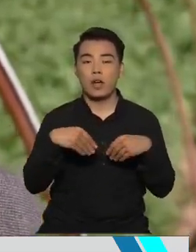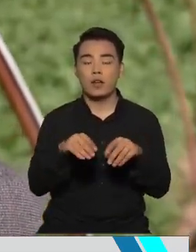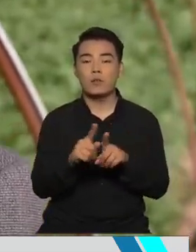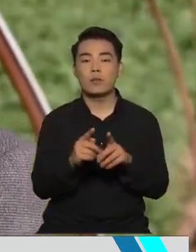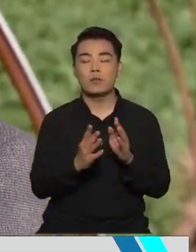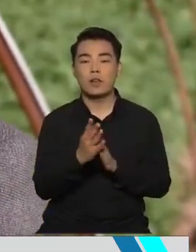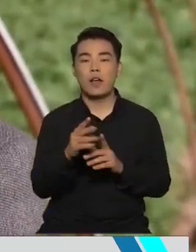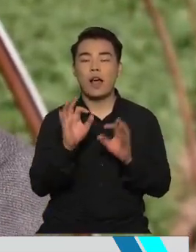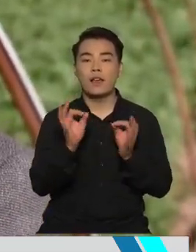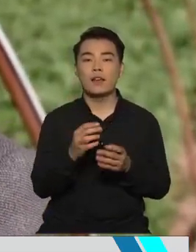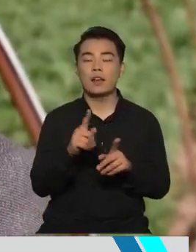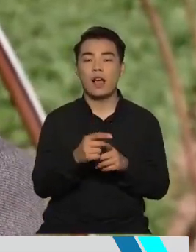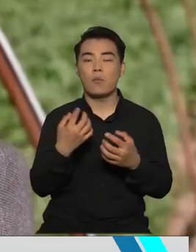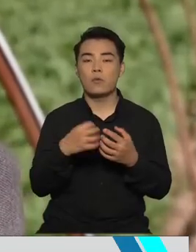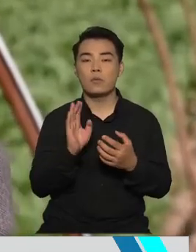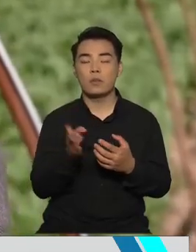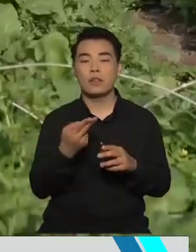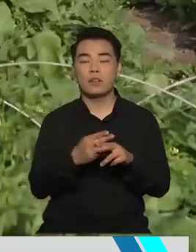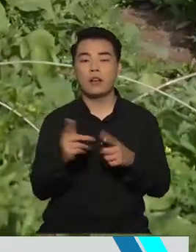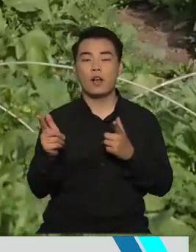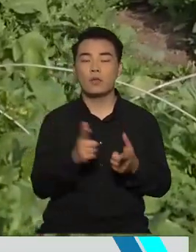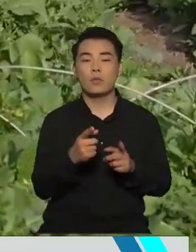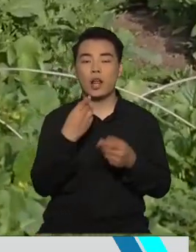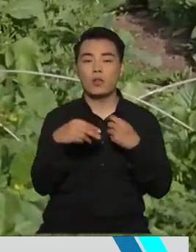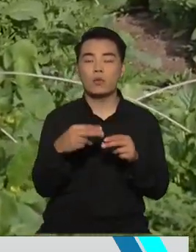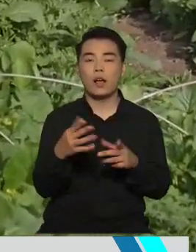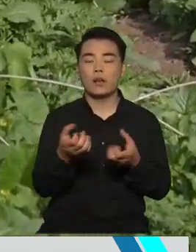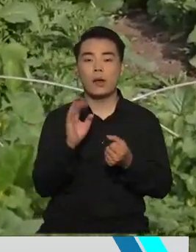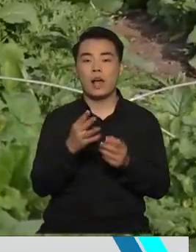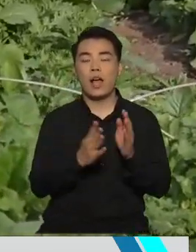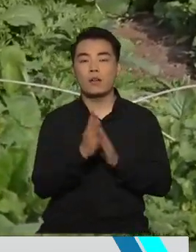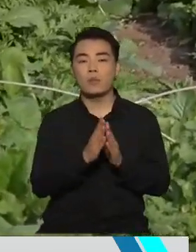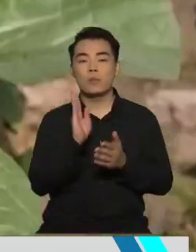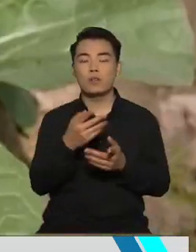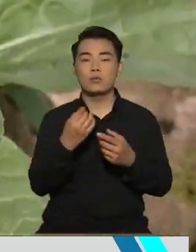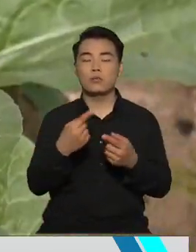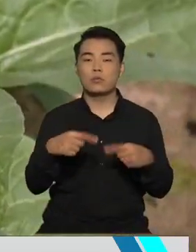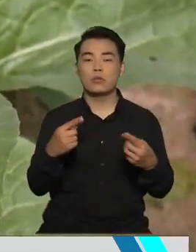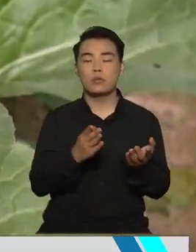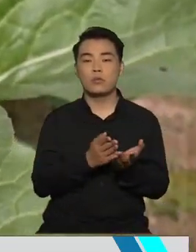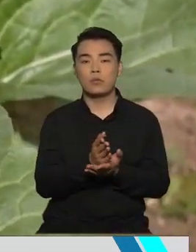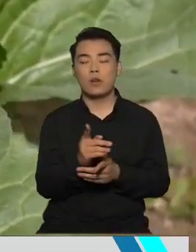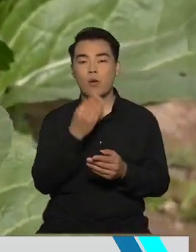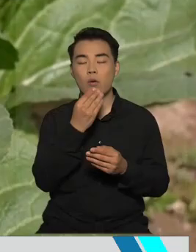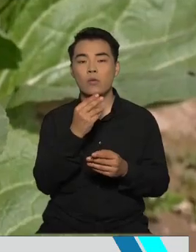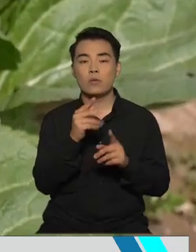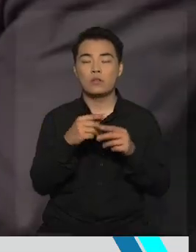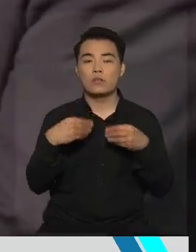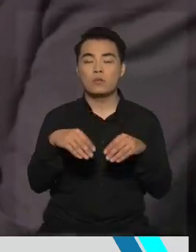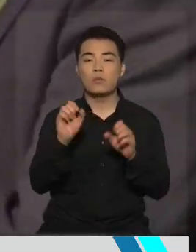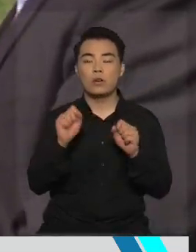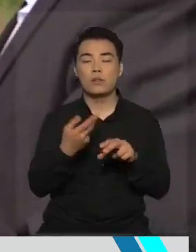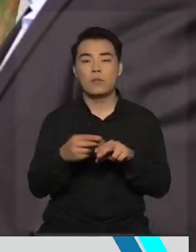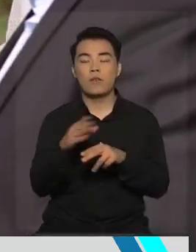осеннюю капусту. Так и получаем готовый продукт. Овощеводы говорят, что могут выращивать и другие виды овощей. Но для этого пока